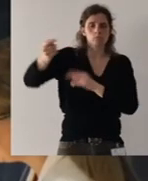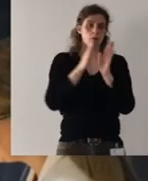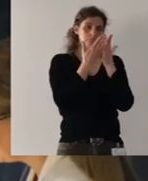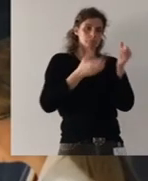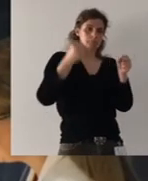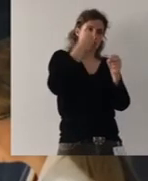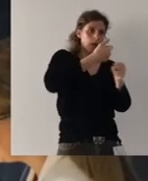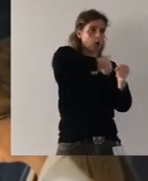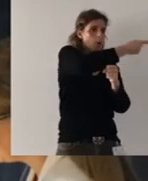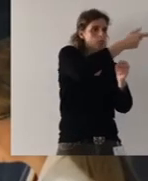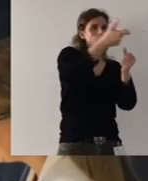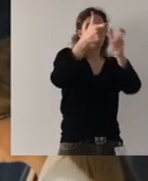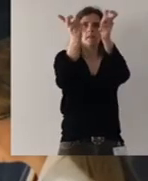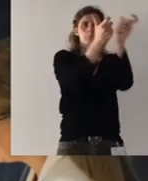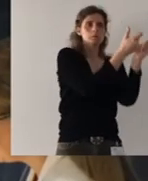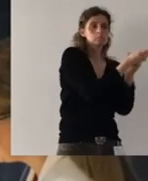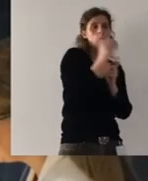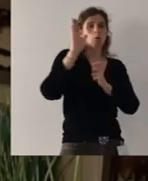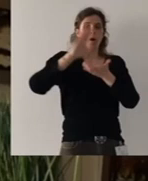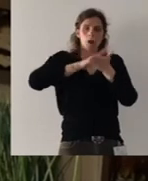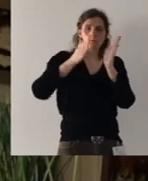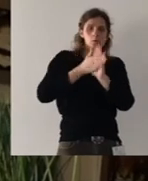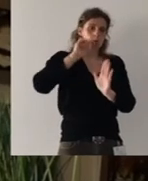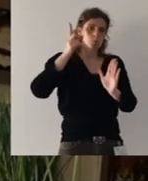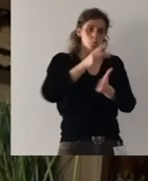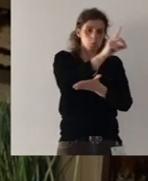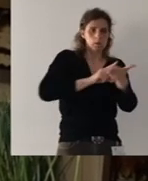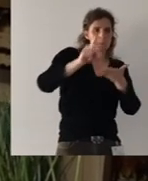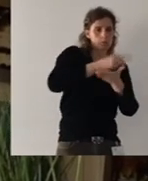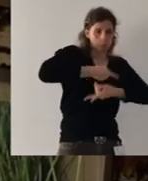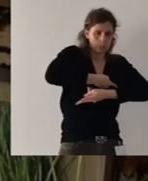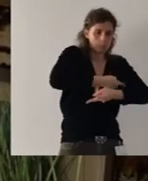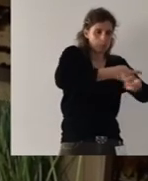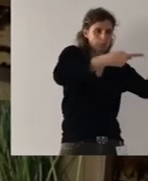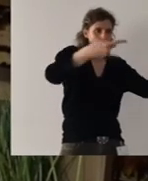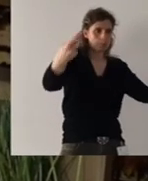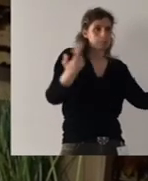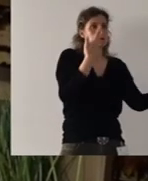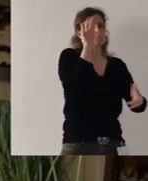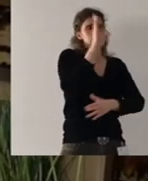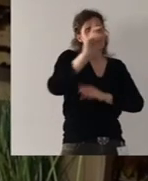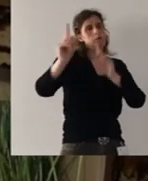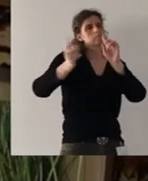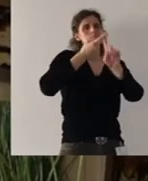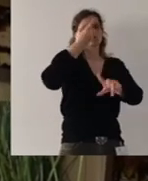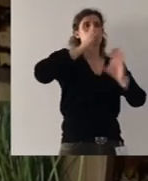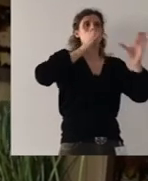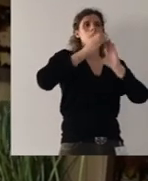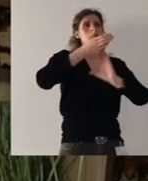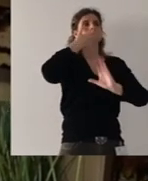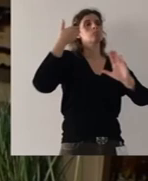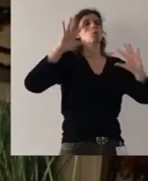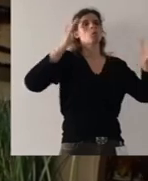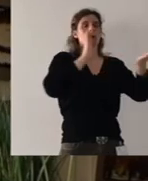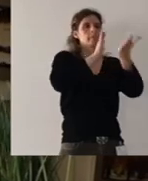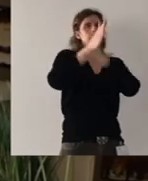une plaquette qu'on a communiquée aux établissements, aux associations de personnes sourdes présentes sur le territoire. Mais essentiellement,